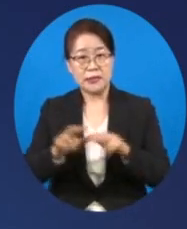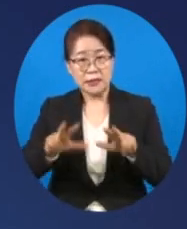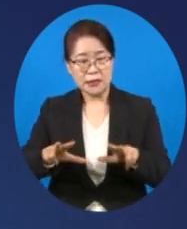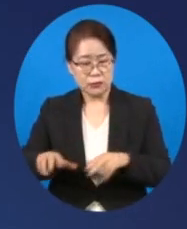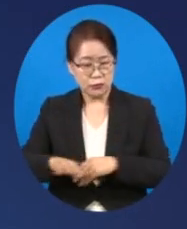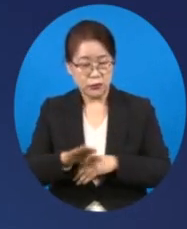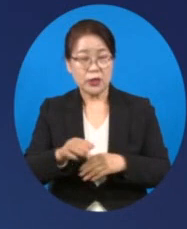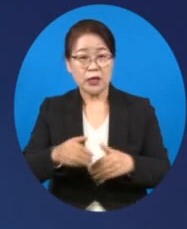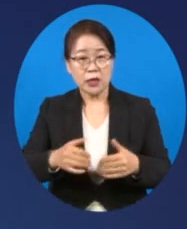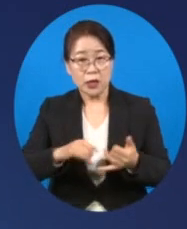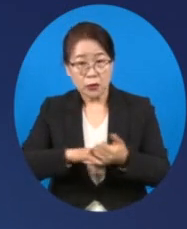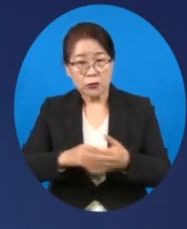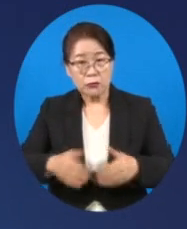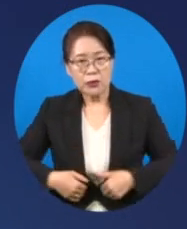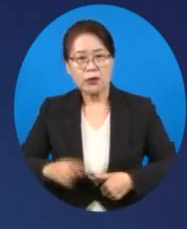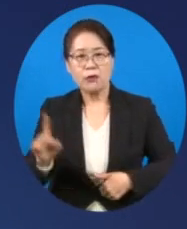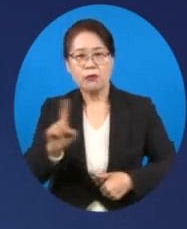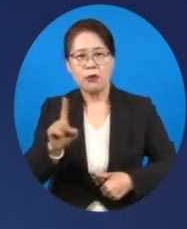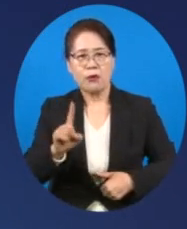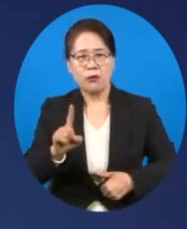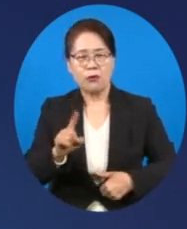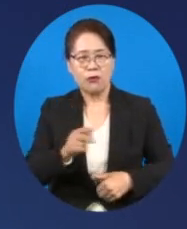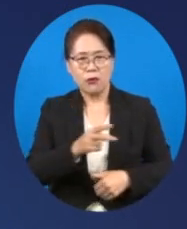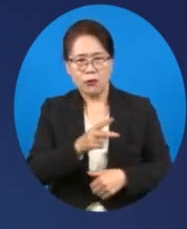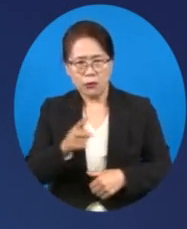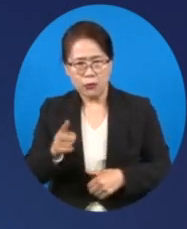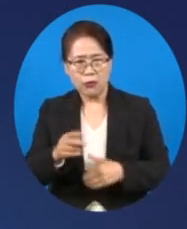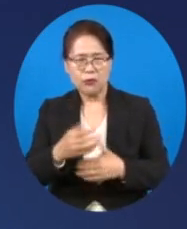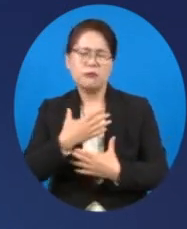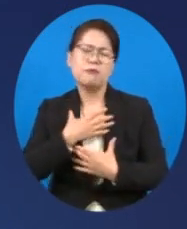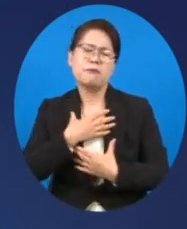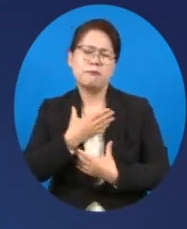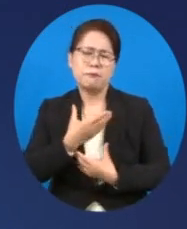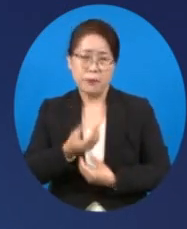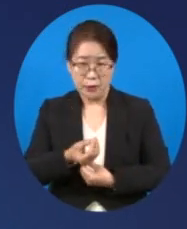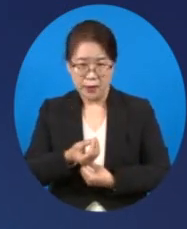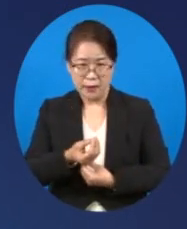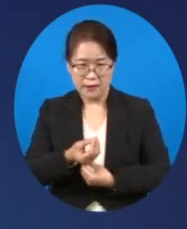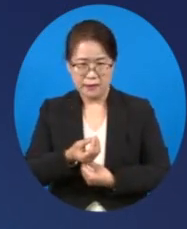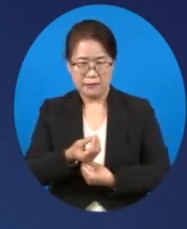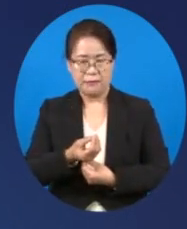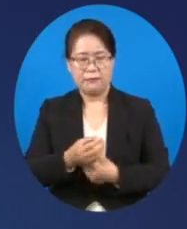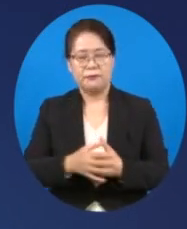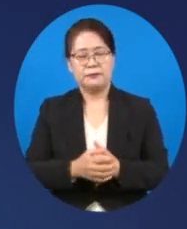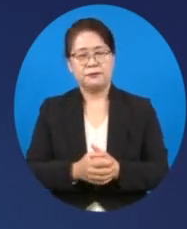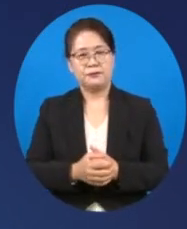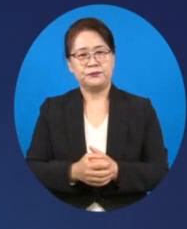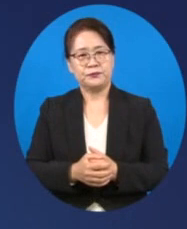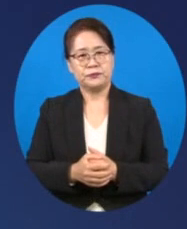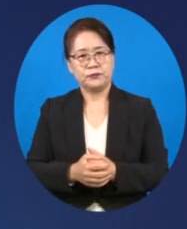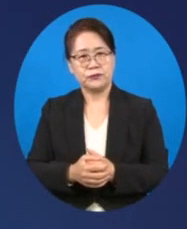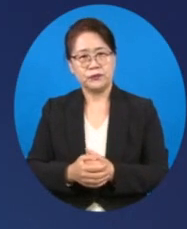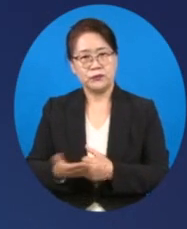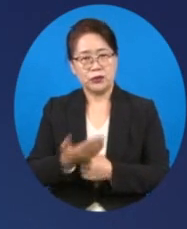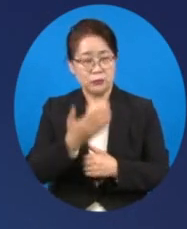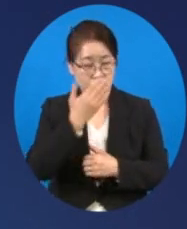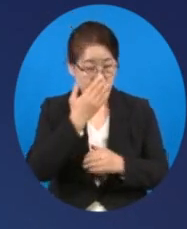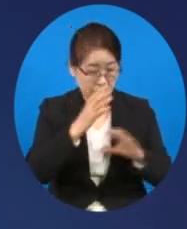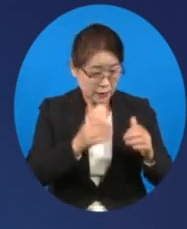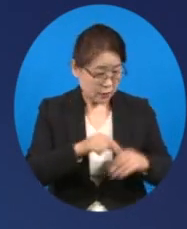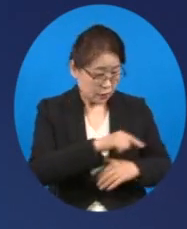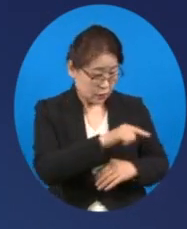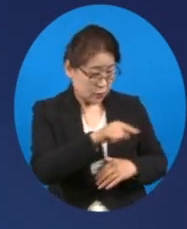우리에게 필요한 것이 뭐예요 그것이 바로 평안이기 때문이라는 거예요 여러분 유대인들이